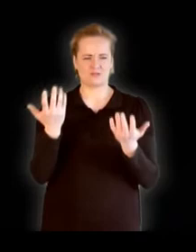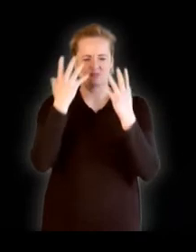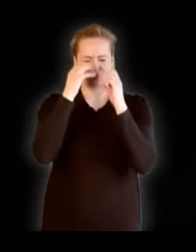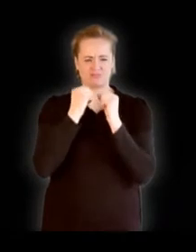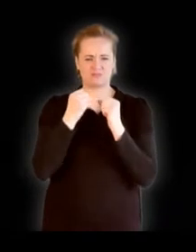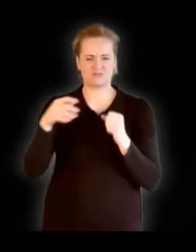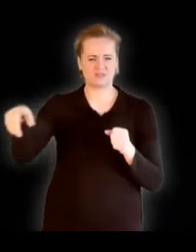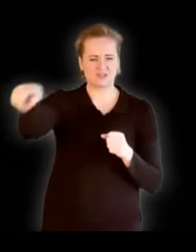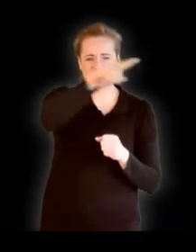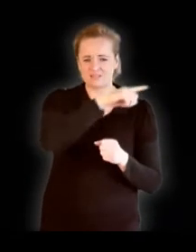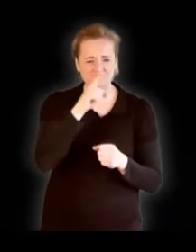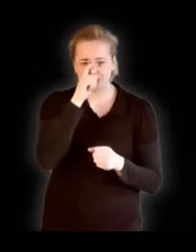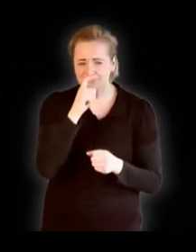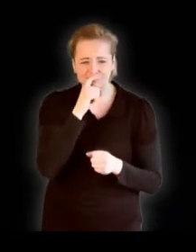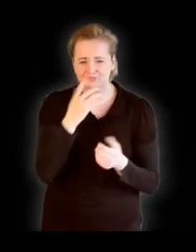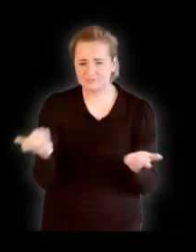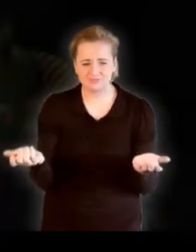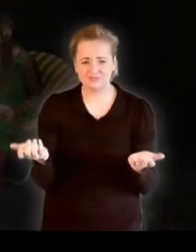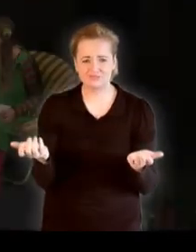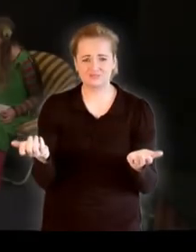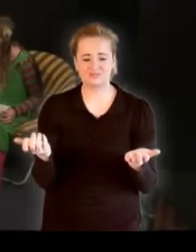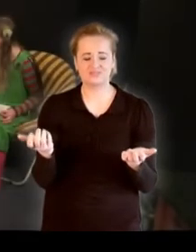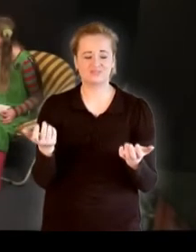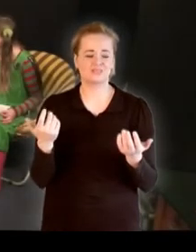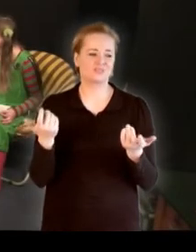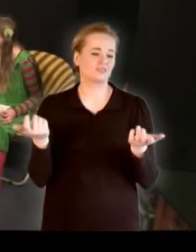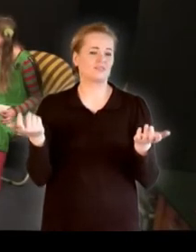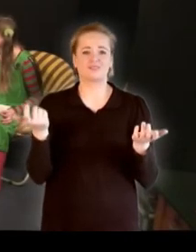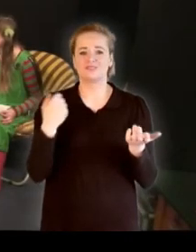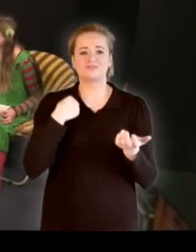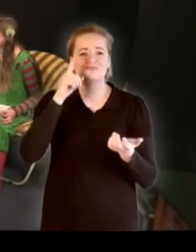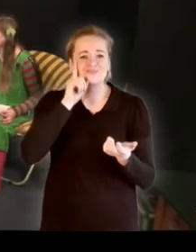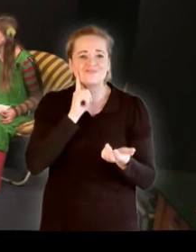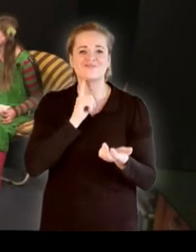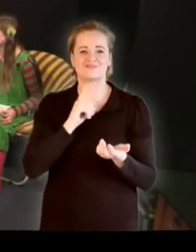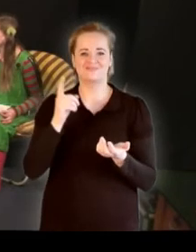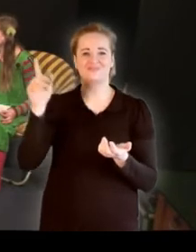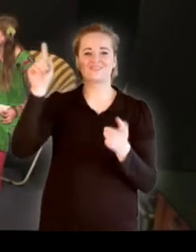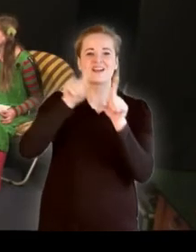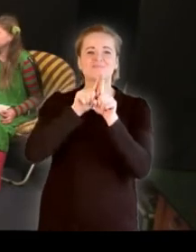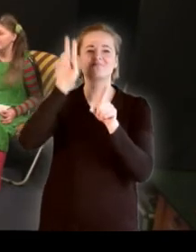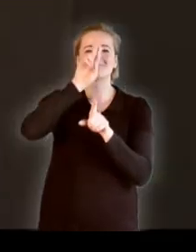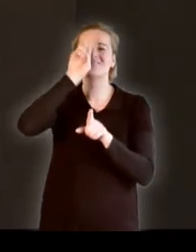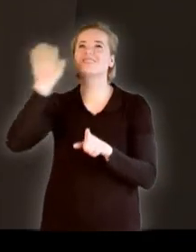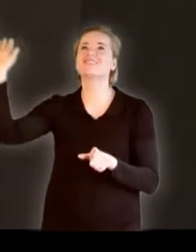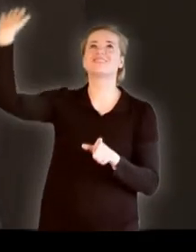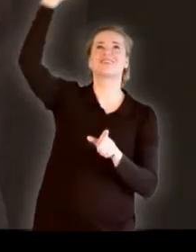srovę. Tačiau prieš užgesdamas, šviesoforas dar spėjo